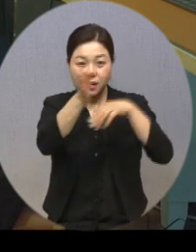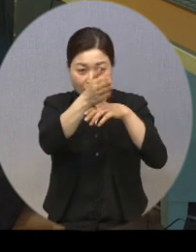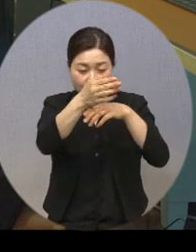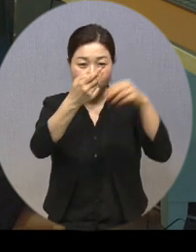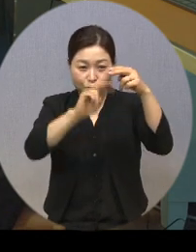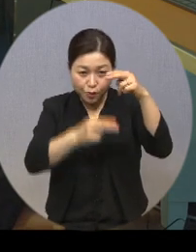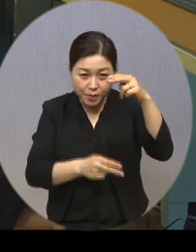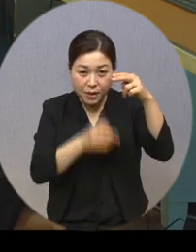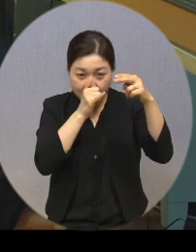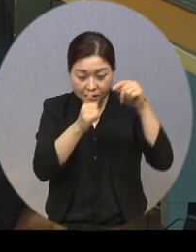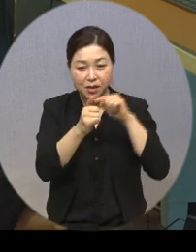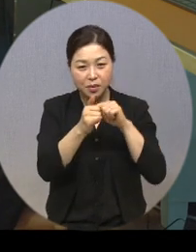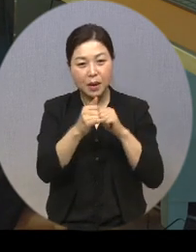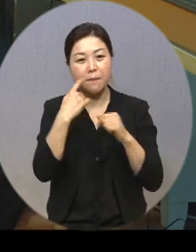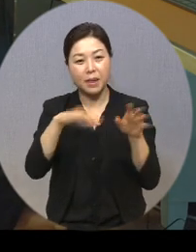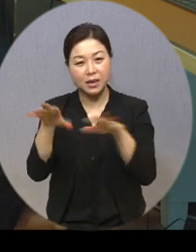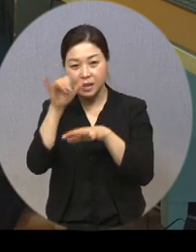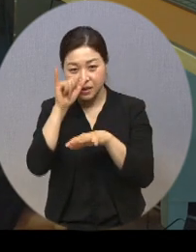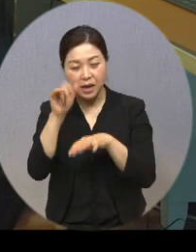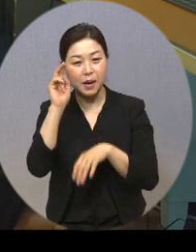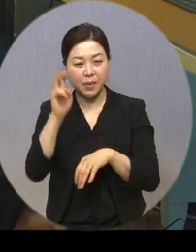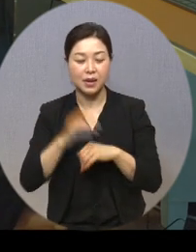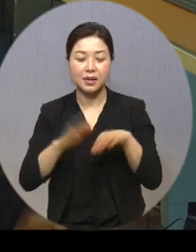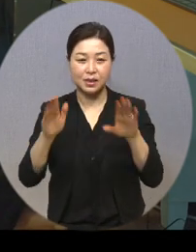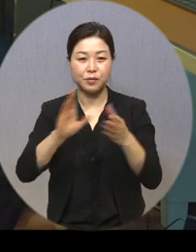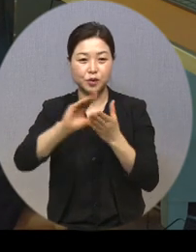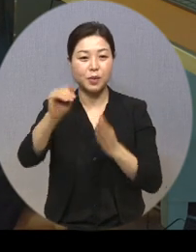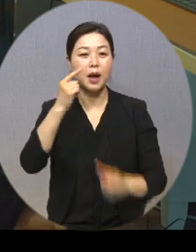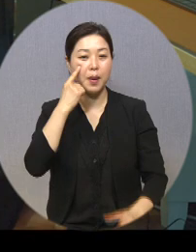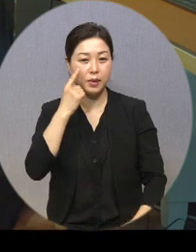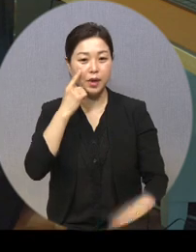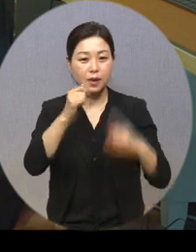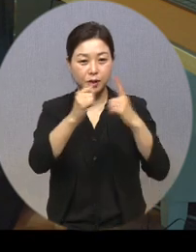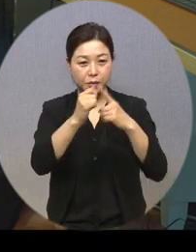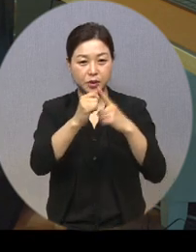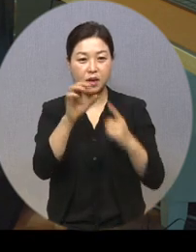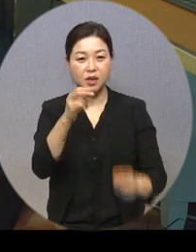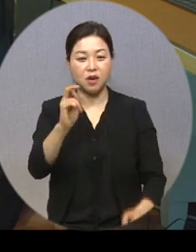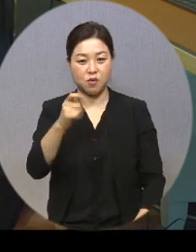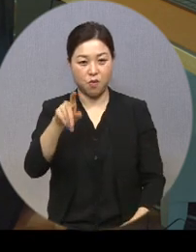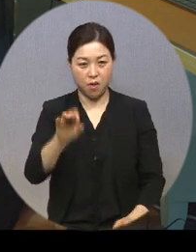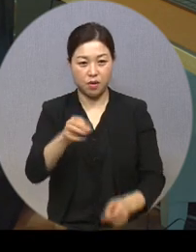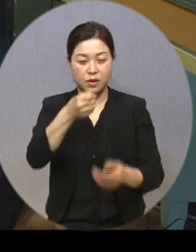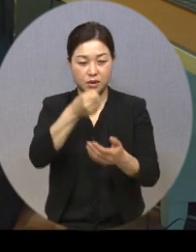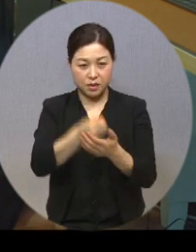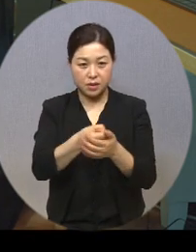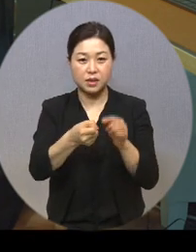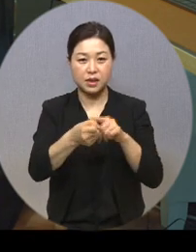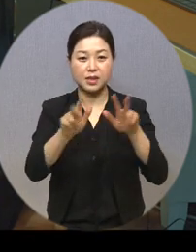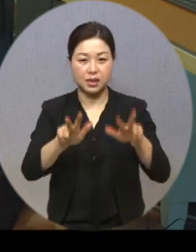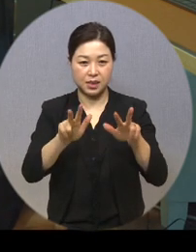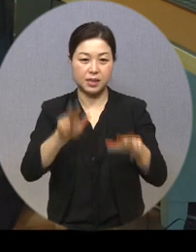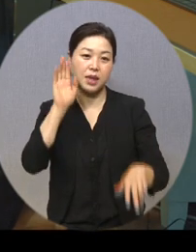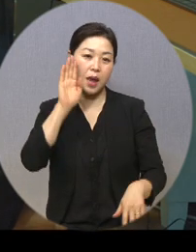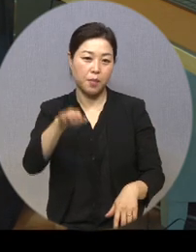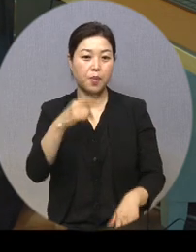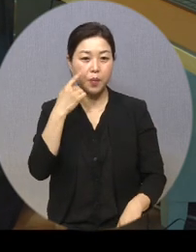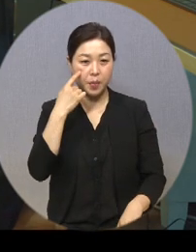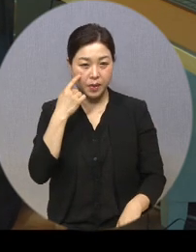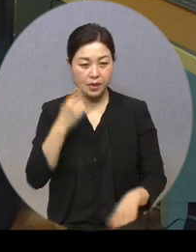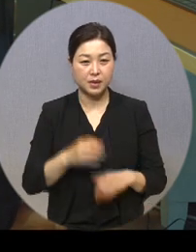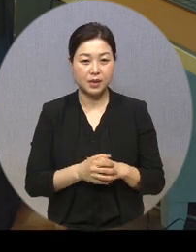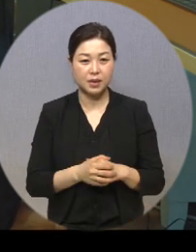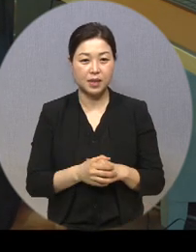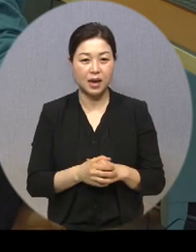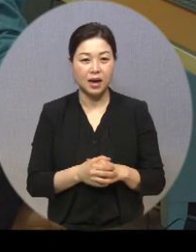영광으로. 아, 지금가요? 자, 그럼 팔도 무브먼트 첫 번째 장소 영광이 정해졌으니 우리들 신나게 한번 달려볼까요? 못하고 로맨틱